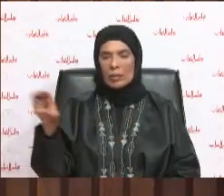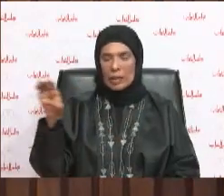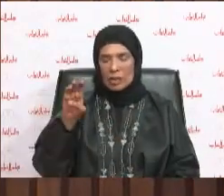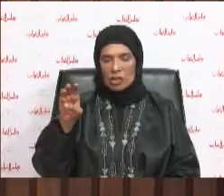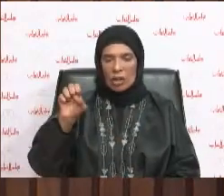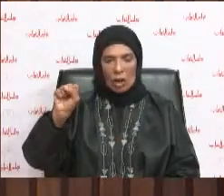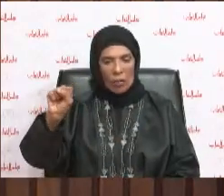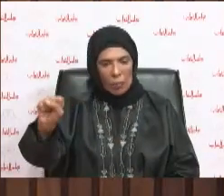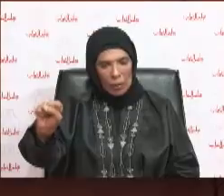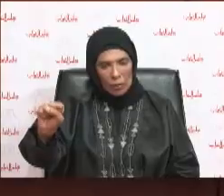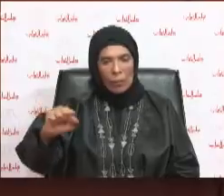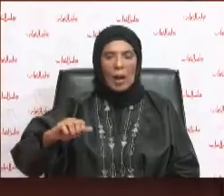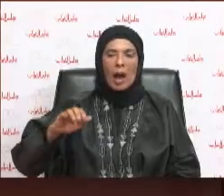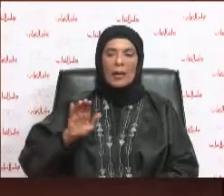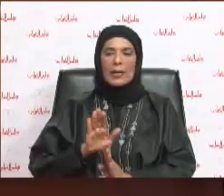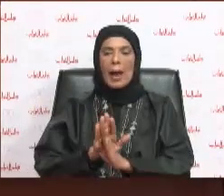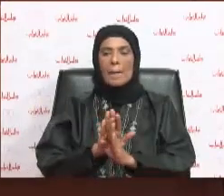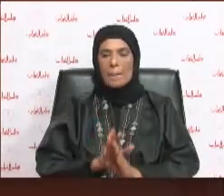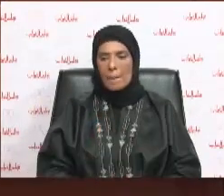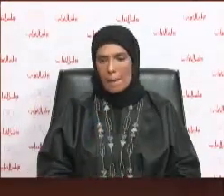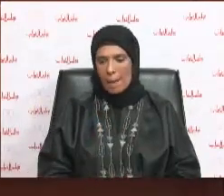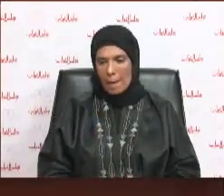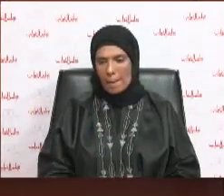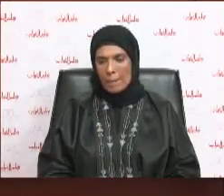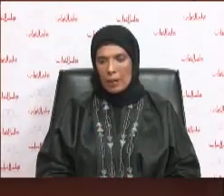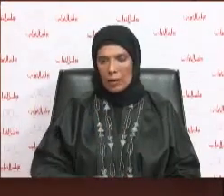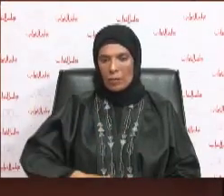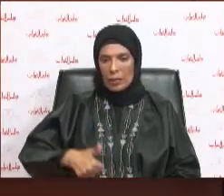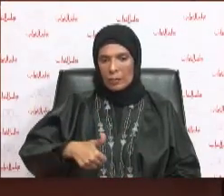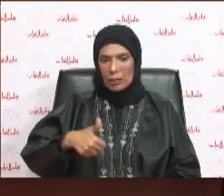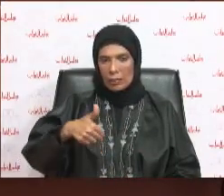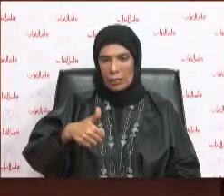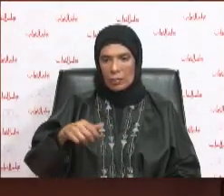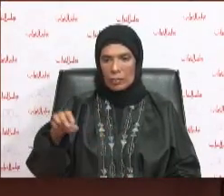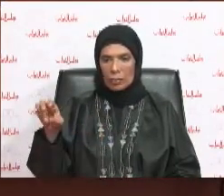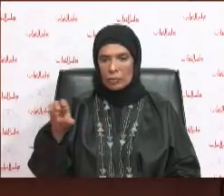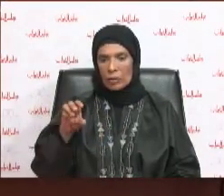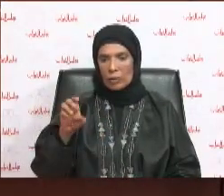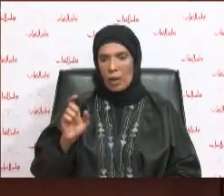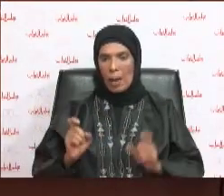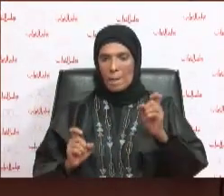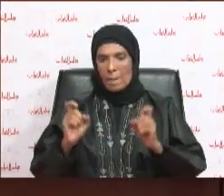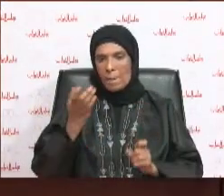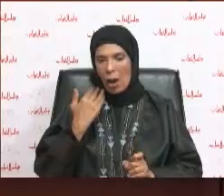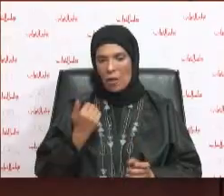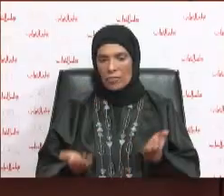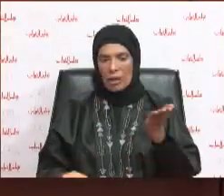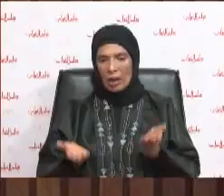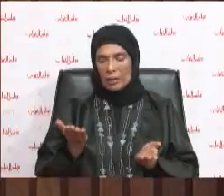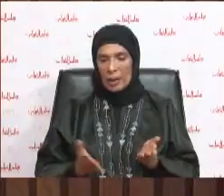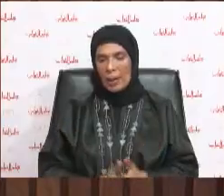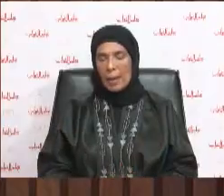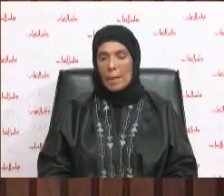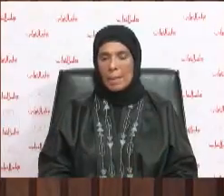معينة نتيجة للدعم اللي تتلقاه أفضلية على الشركة الأخرى، فبالتالي ما تكون المنافسة عادلة بين الطرفين.